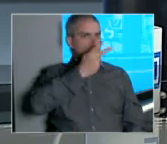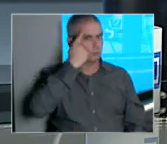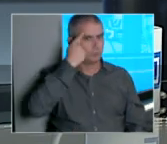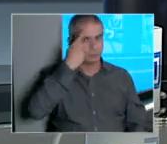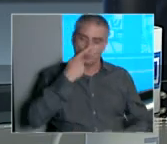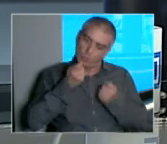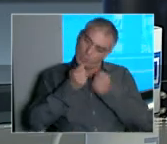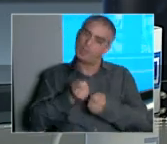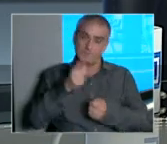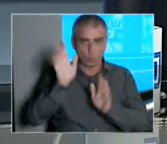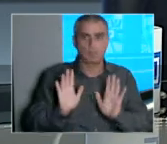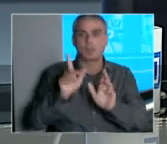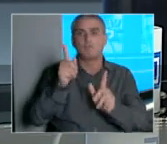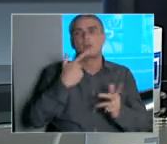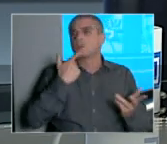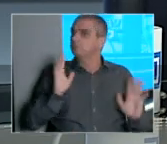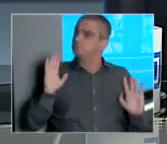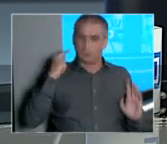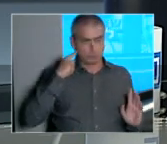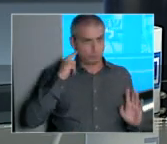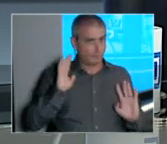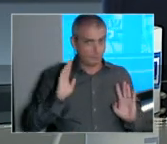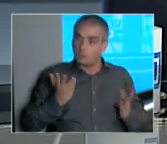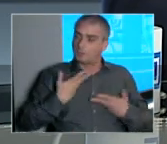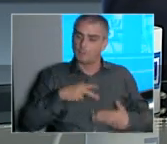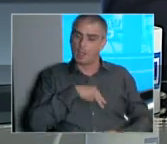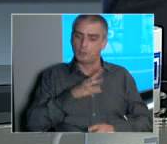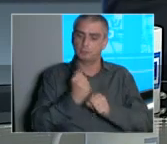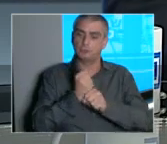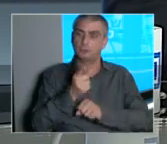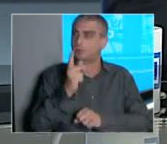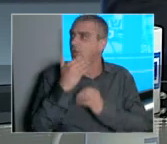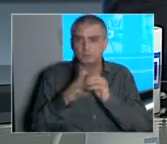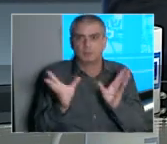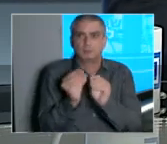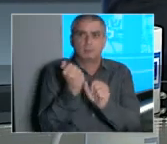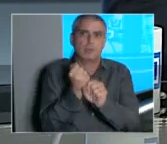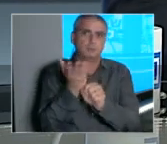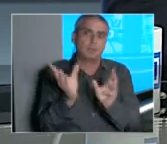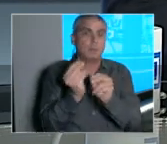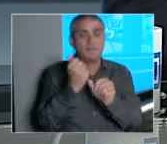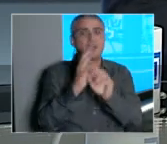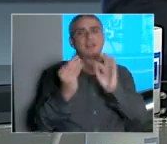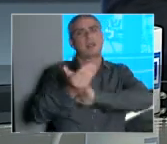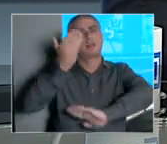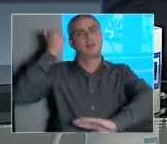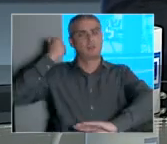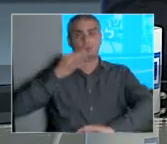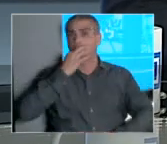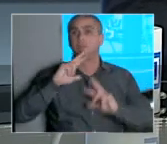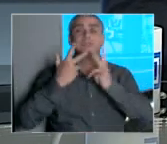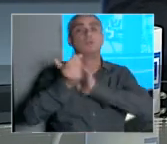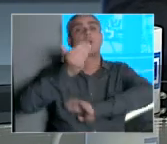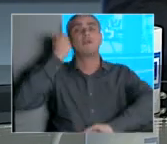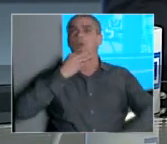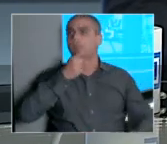כפה אותה למהלך, הוא דחף אותה, והיא אומרת לו, תקשיב, נפתלי, תקבל אחריות על מה שעשית. בסוף אבל, היא הלכה איתו למהלך, אבל זה התחיל הרבה לפני. הרי הם היו שואלים את הציבור עוד